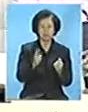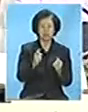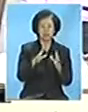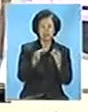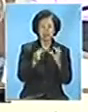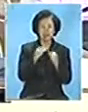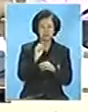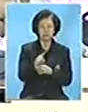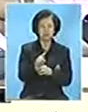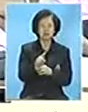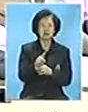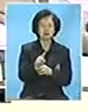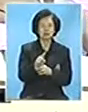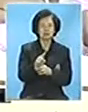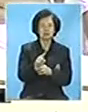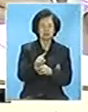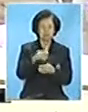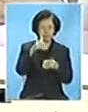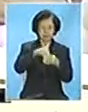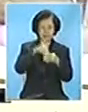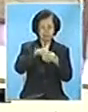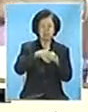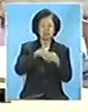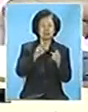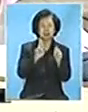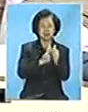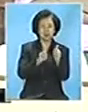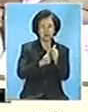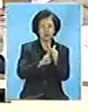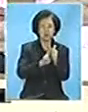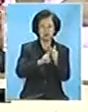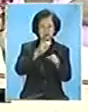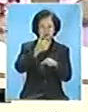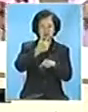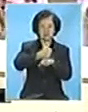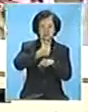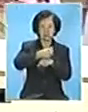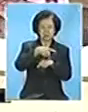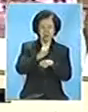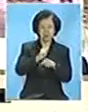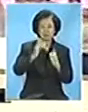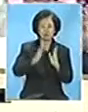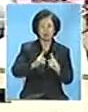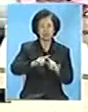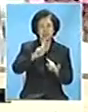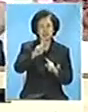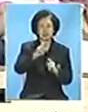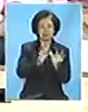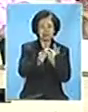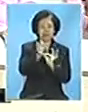คะเลือกรองประธานวุฒิสภาคนที่หนึ่งแทนตำแหน่งที่ว่างค่ะ